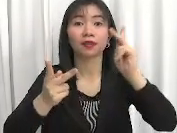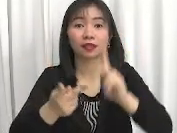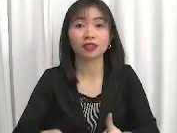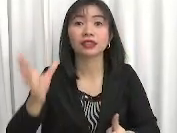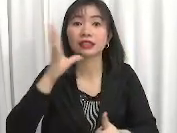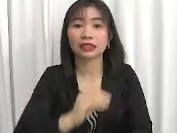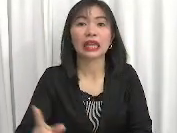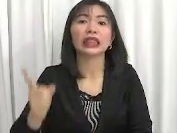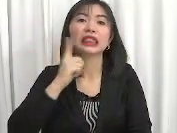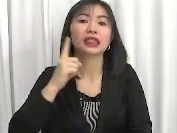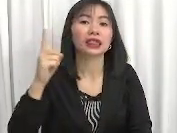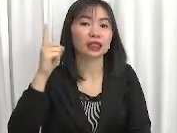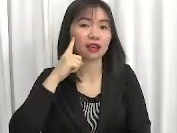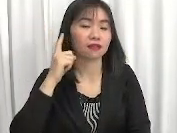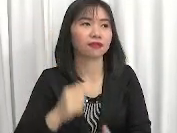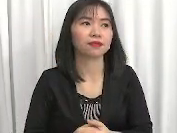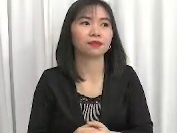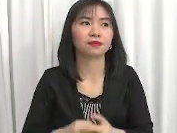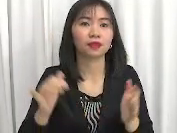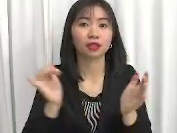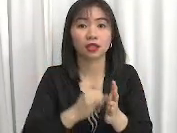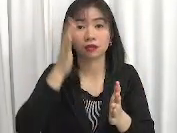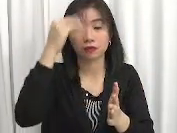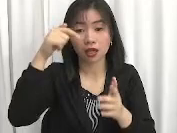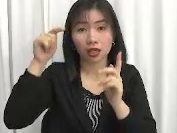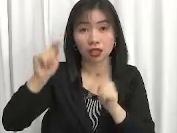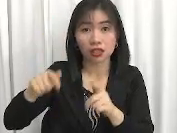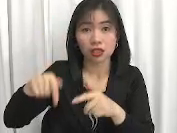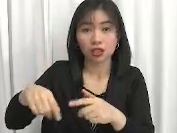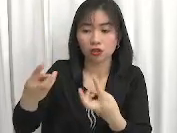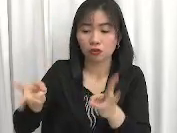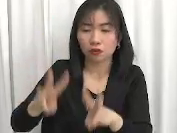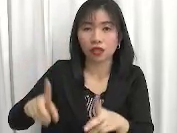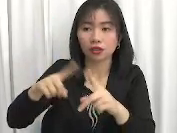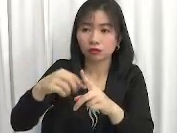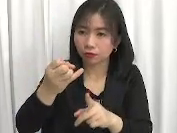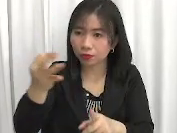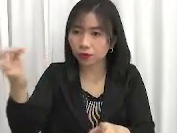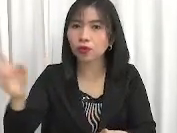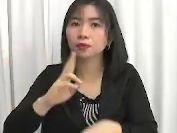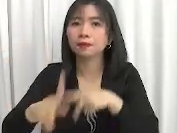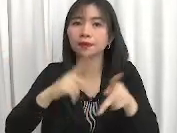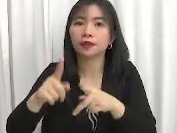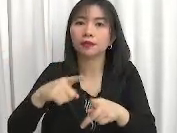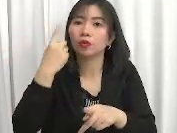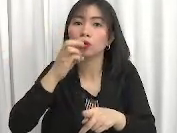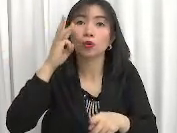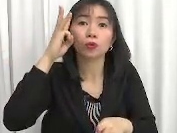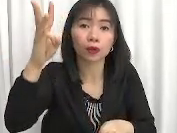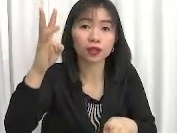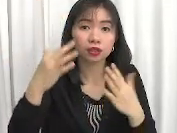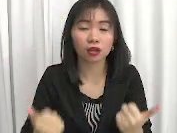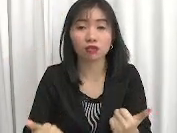Definitely. Kaya, ito'y pakikinabangan talaga. At knowing na meron tayong